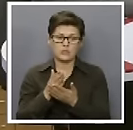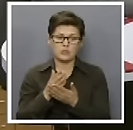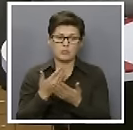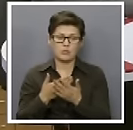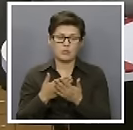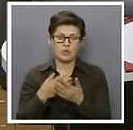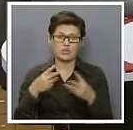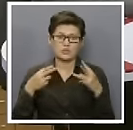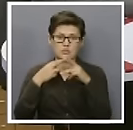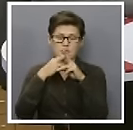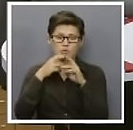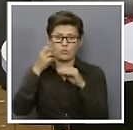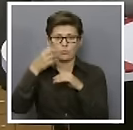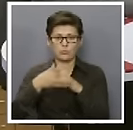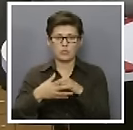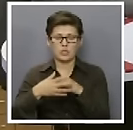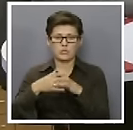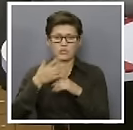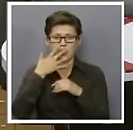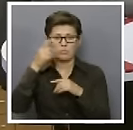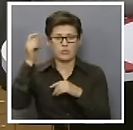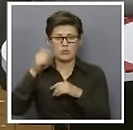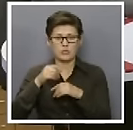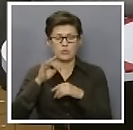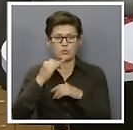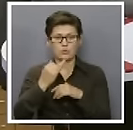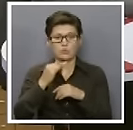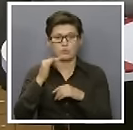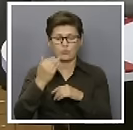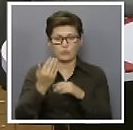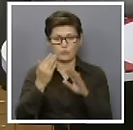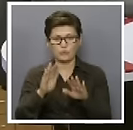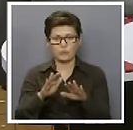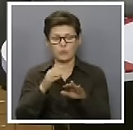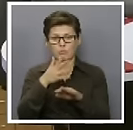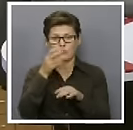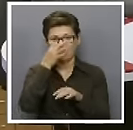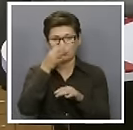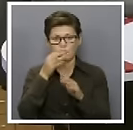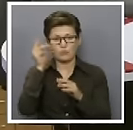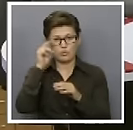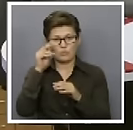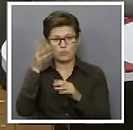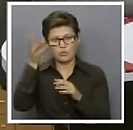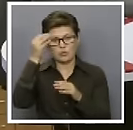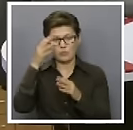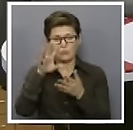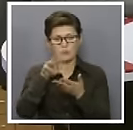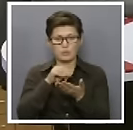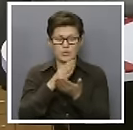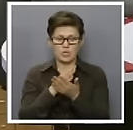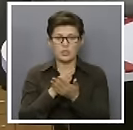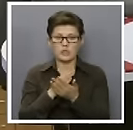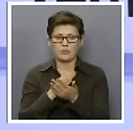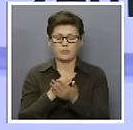Мысалға, Астананың өзіндегі орталықтарда шетелден келіп, сол жерде осы біздің тәжірибемізді үйреніп жатыр. Біздің білімімізді алып жатыр.